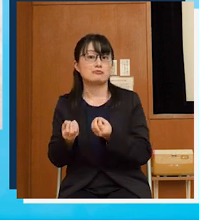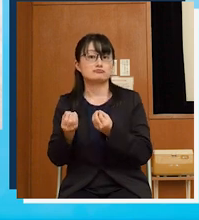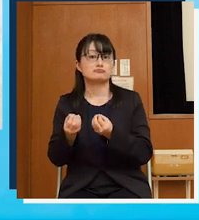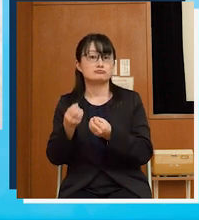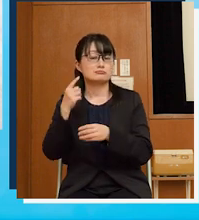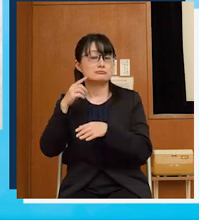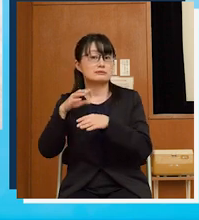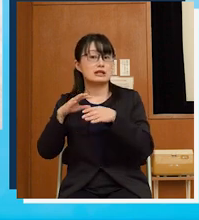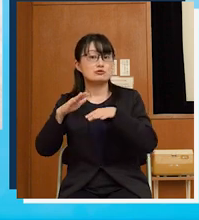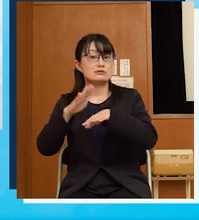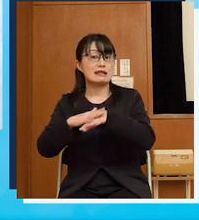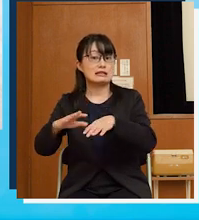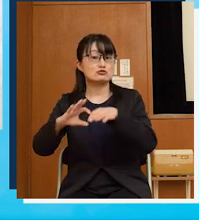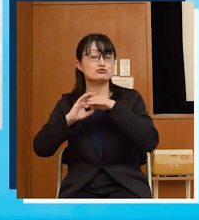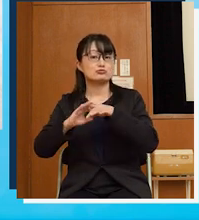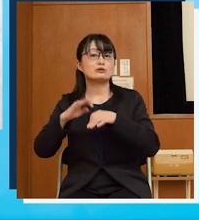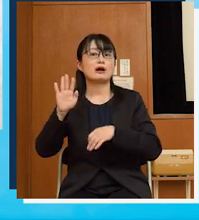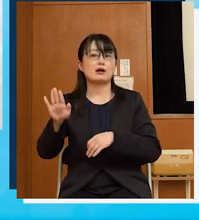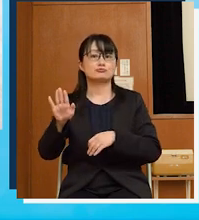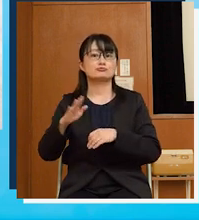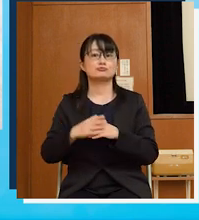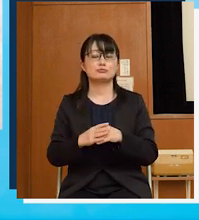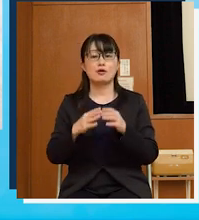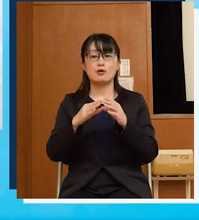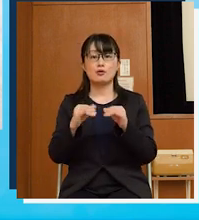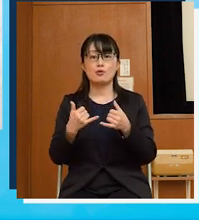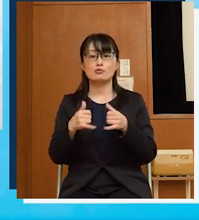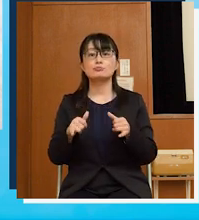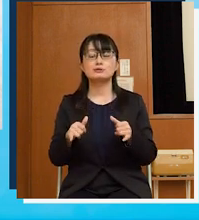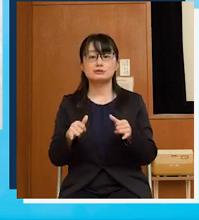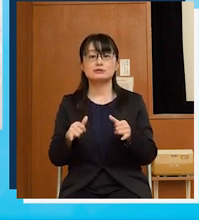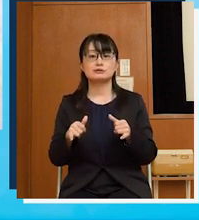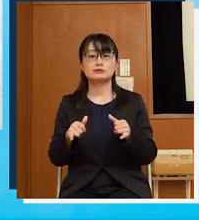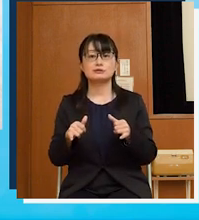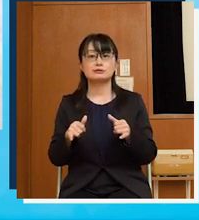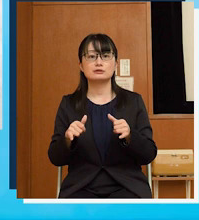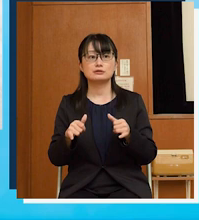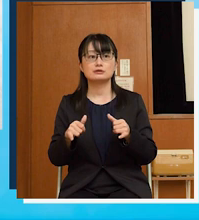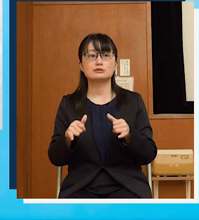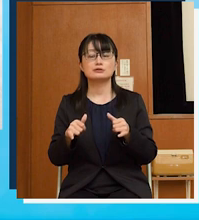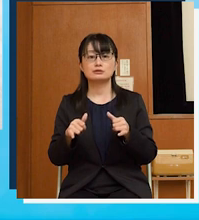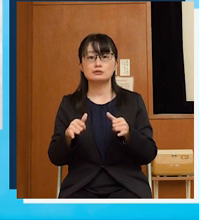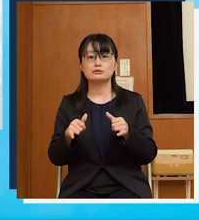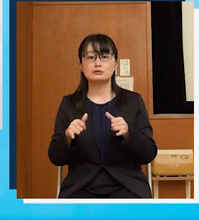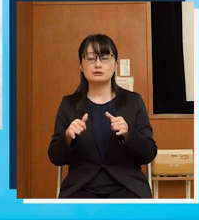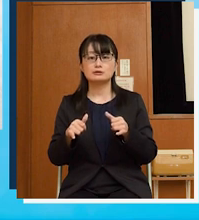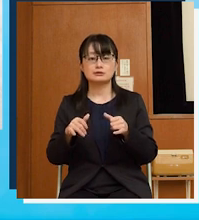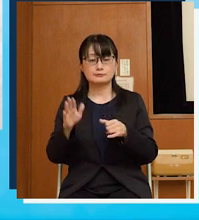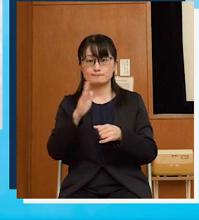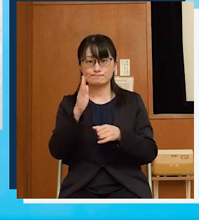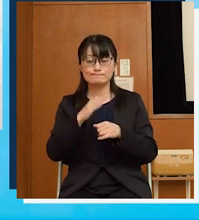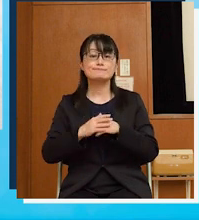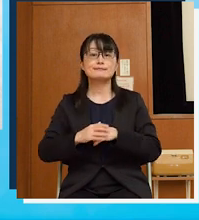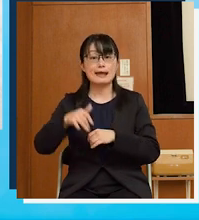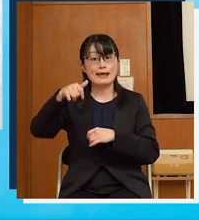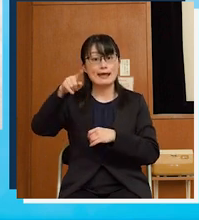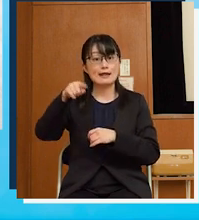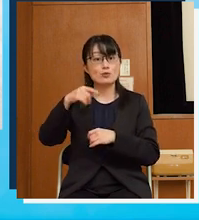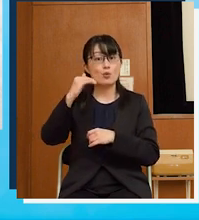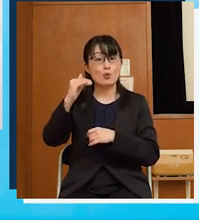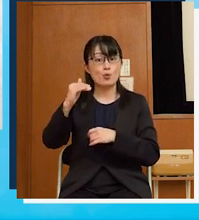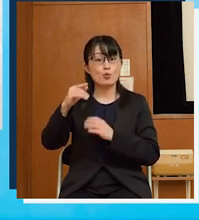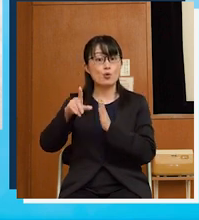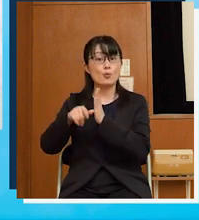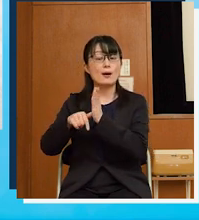手続があるんですでこれ国民が使うものはずなんですけども辺のこに限ってはなんとへのこの